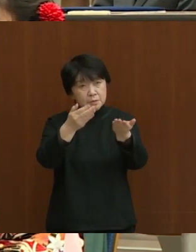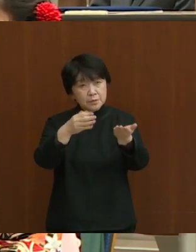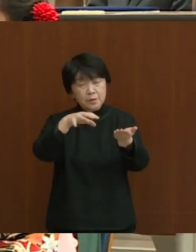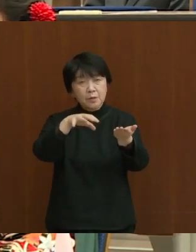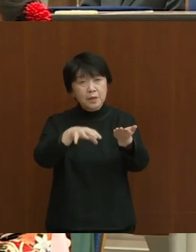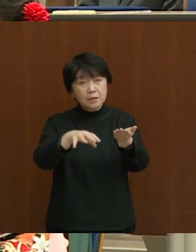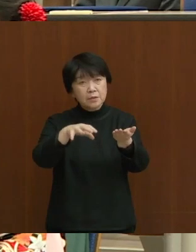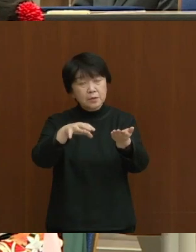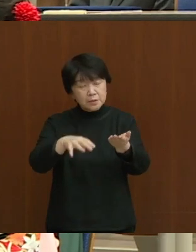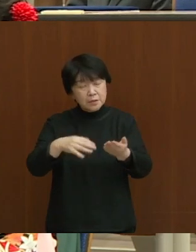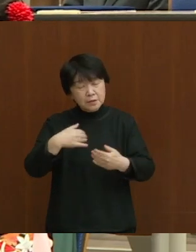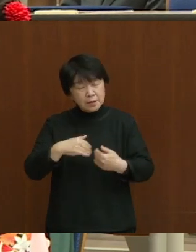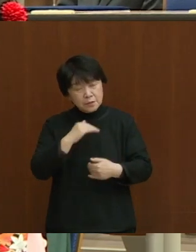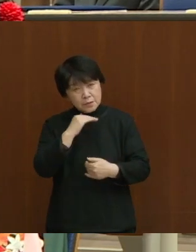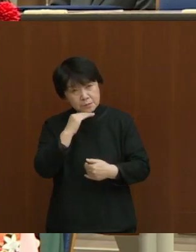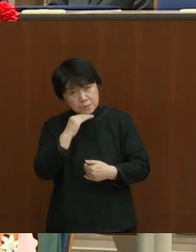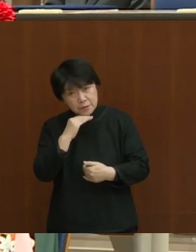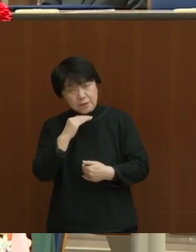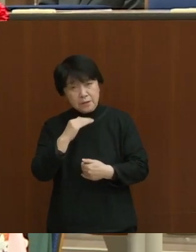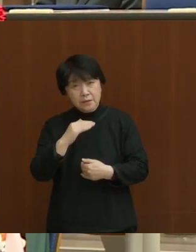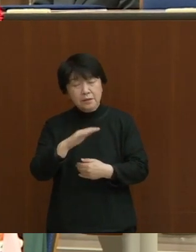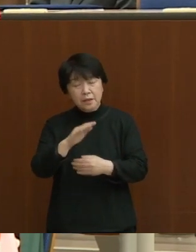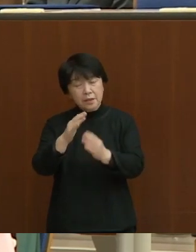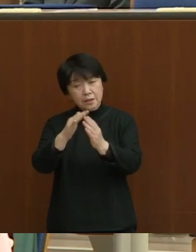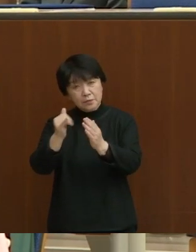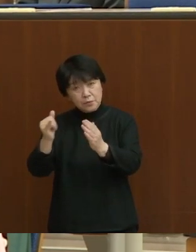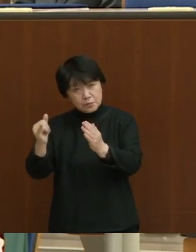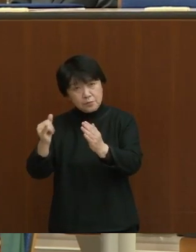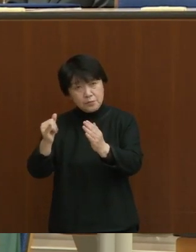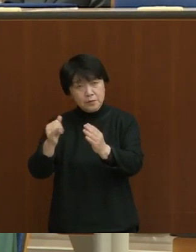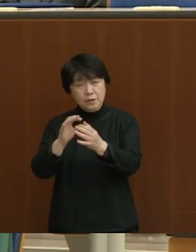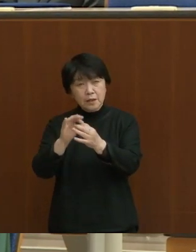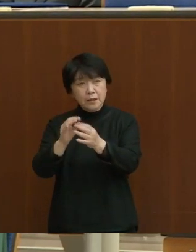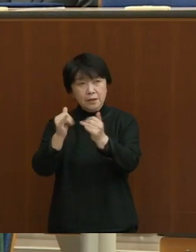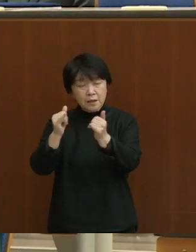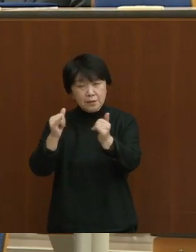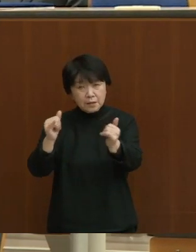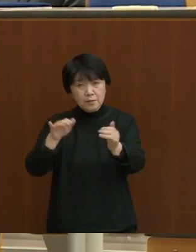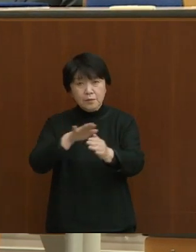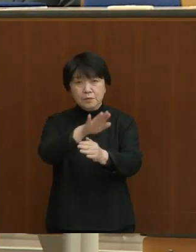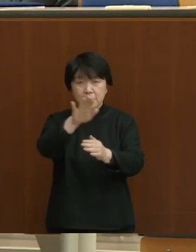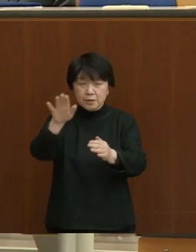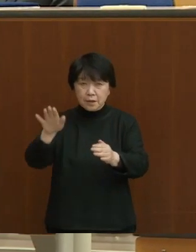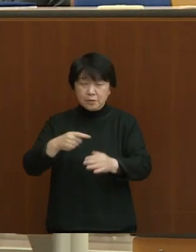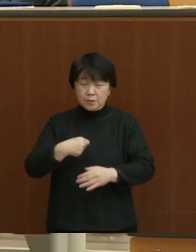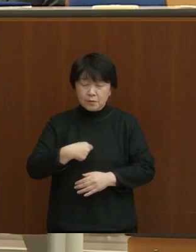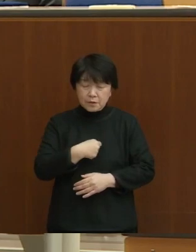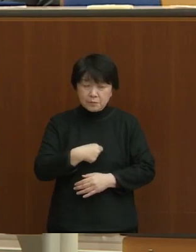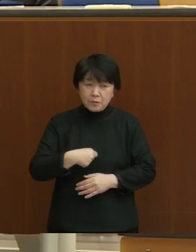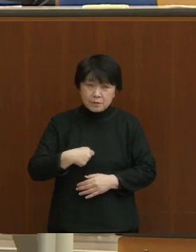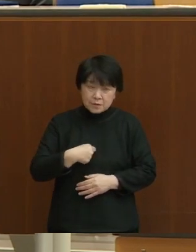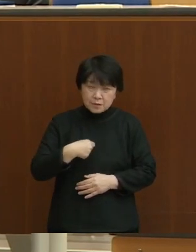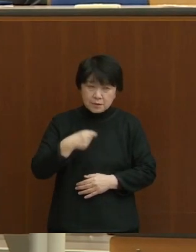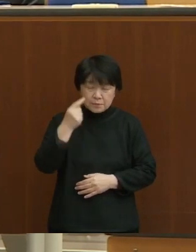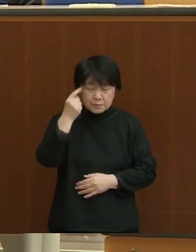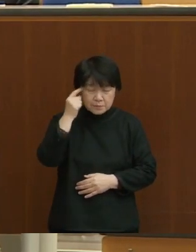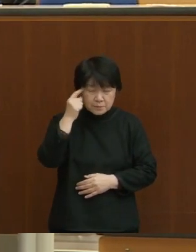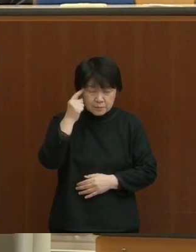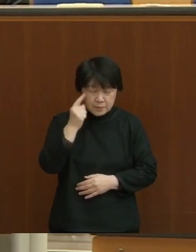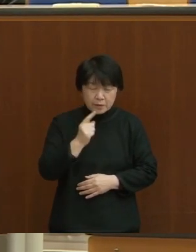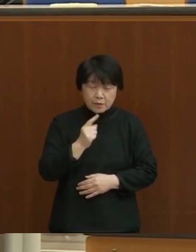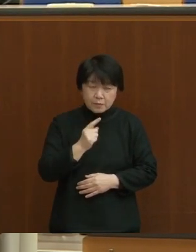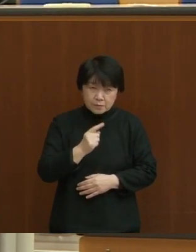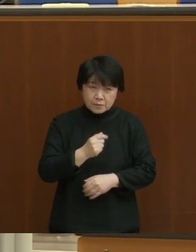を楽しみにされてこられましたご家族関係者の皆様方のお気持ちを察するに言葉がございません